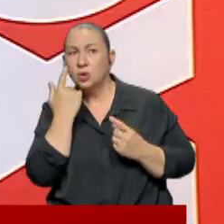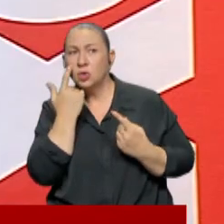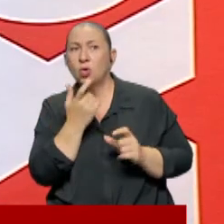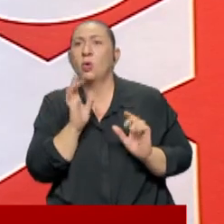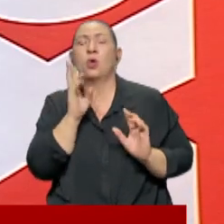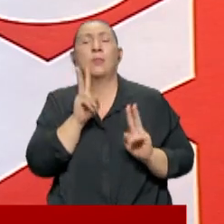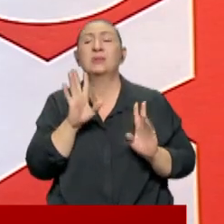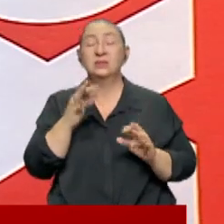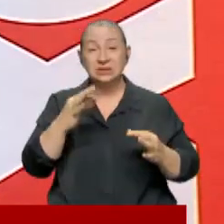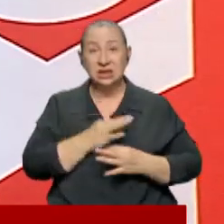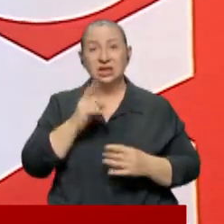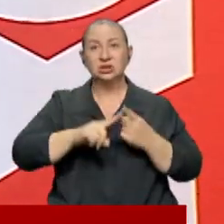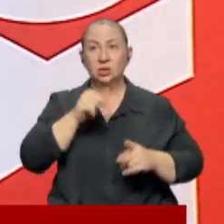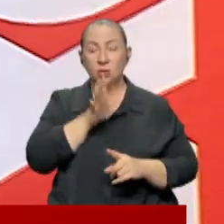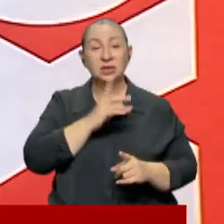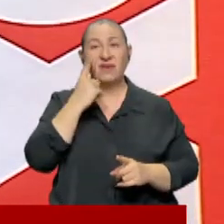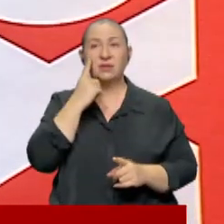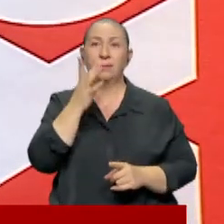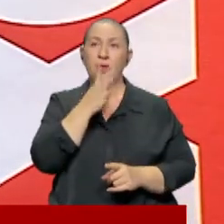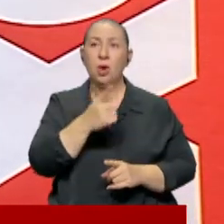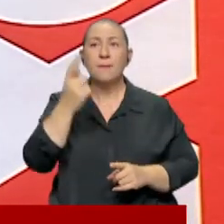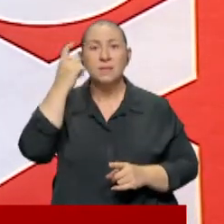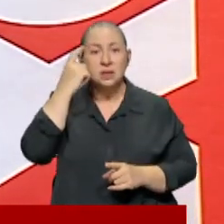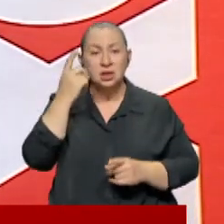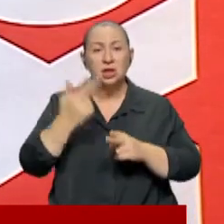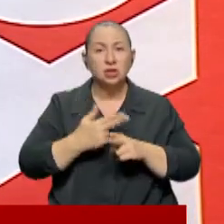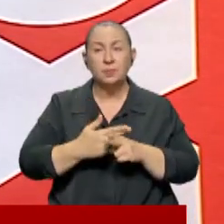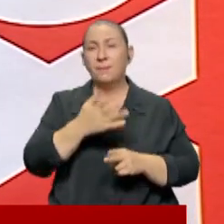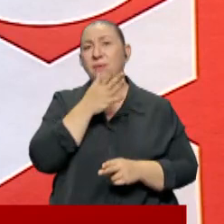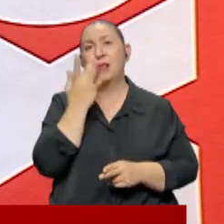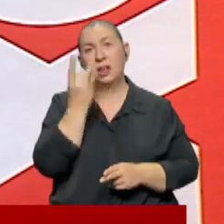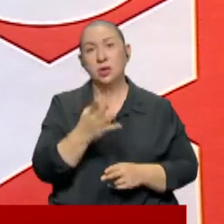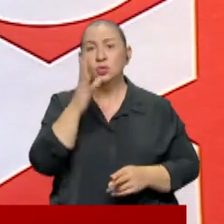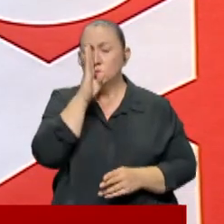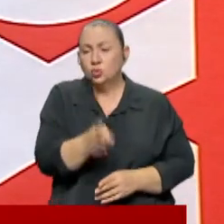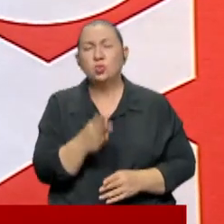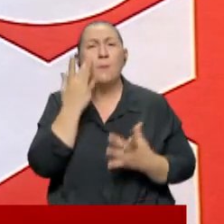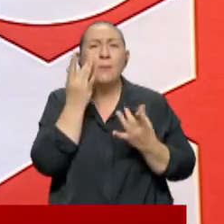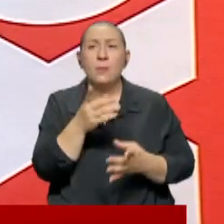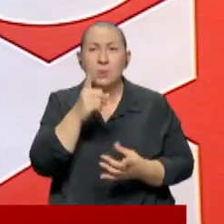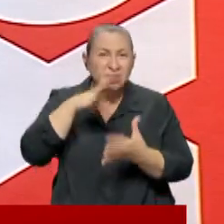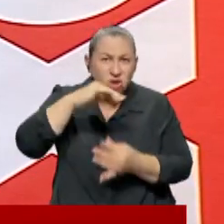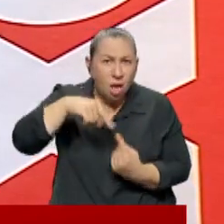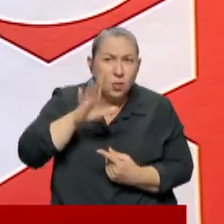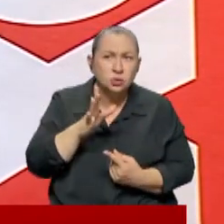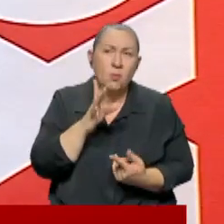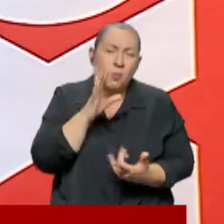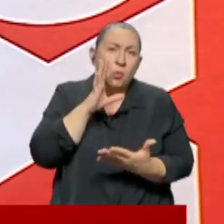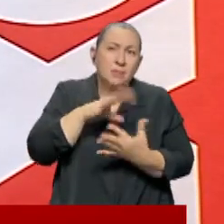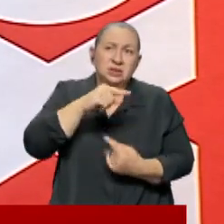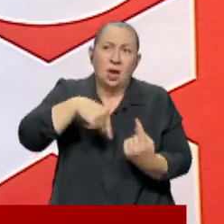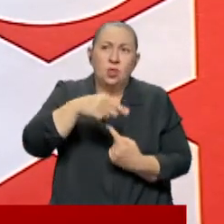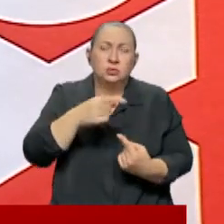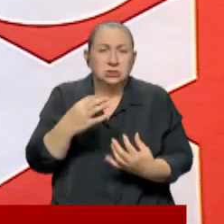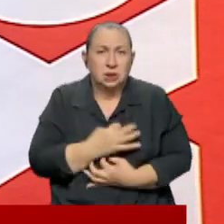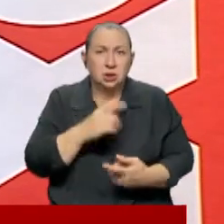edinmedim. Sayın Kılıçdaroğlu devleti bilen birisidir. Bilgisi, birikimi belli, dürüstlüğü belli. Böyle bir kişi aramıyor muyuz? Öyle birisini arıyoruz.